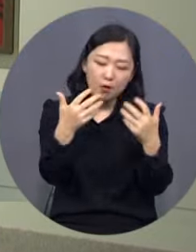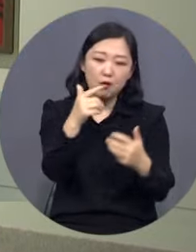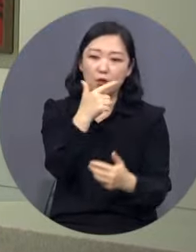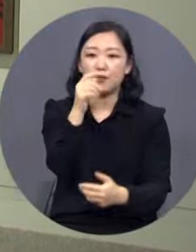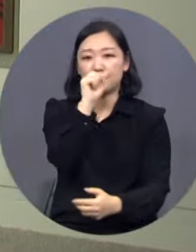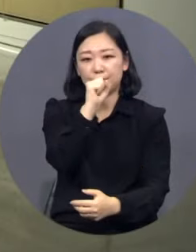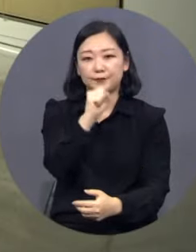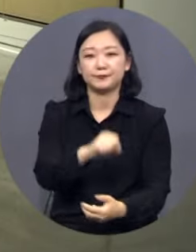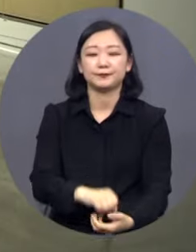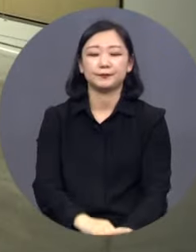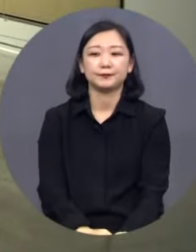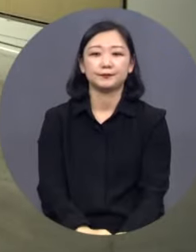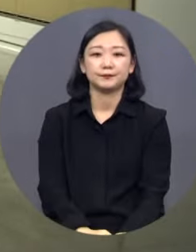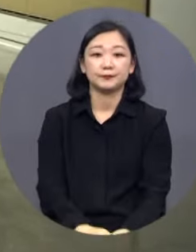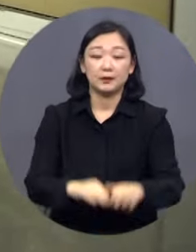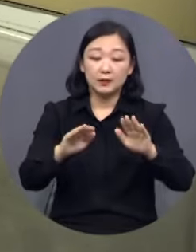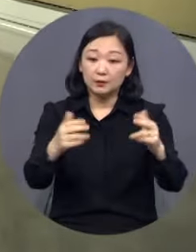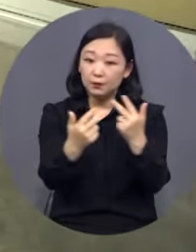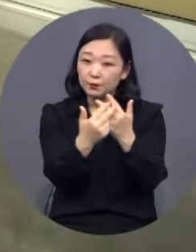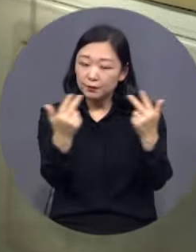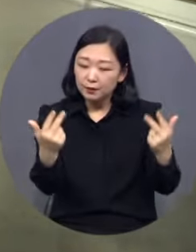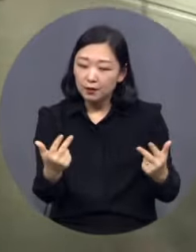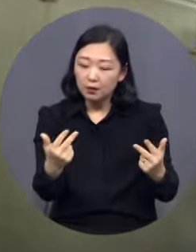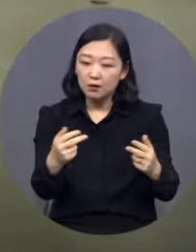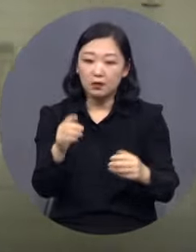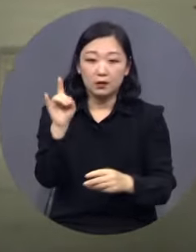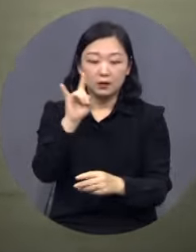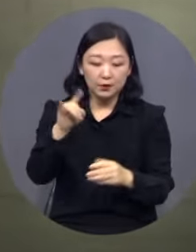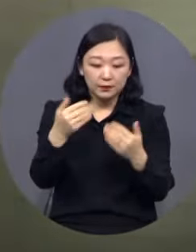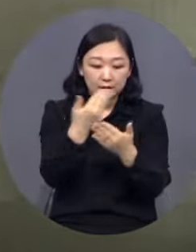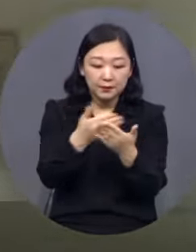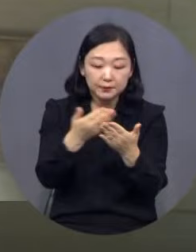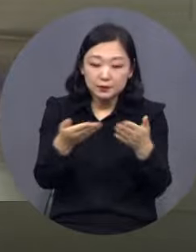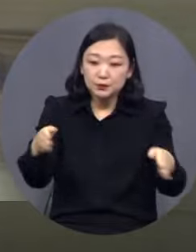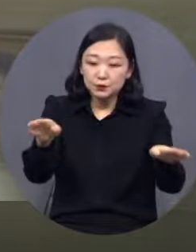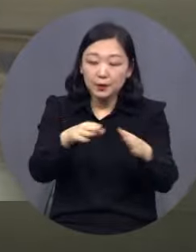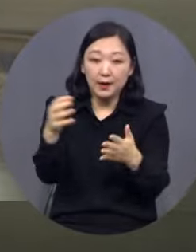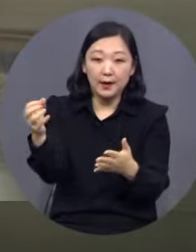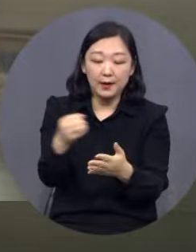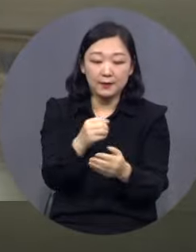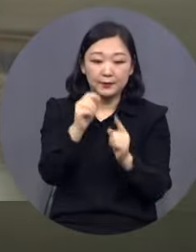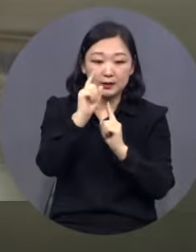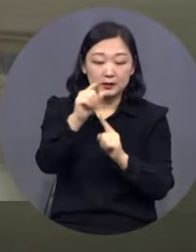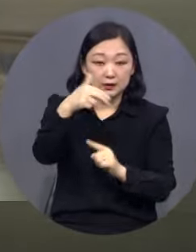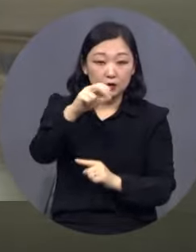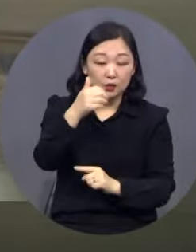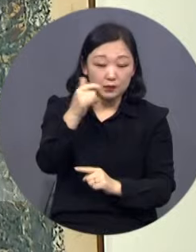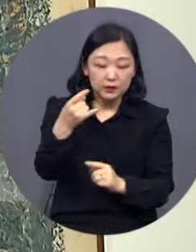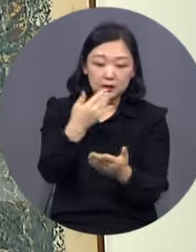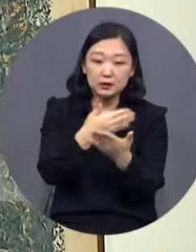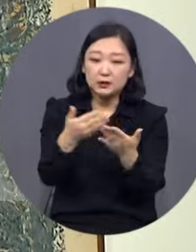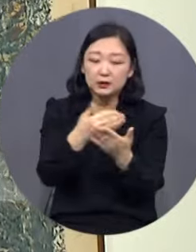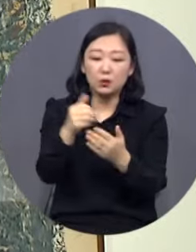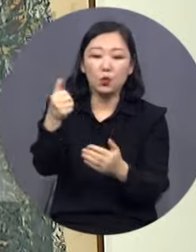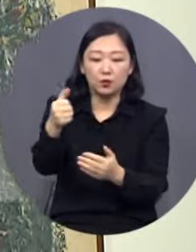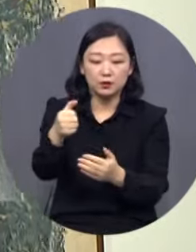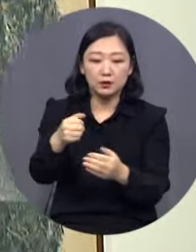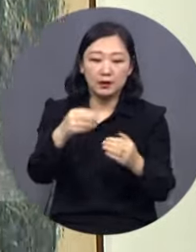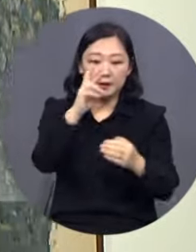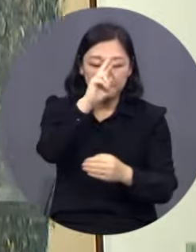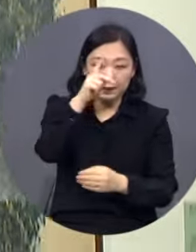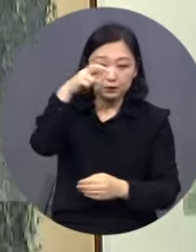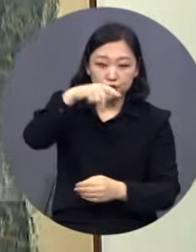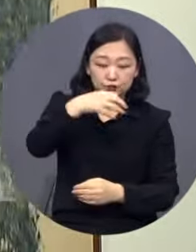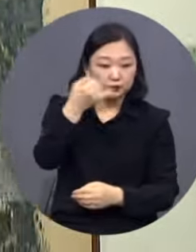좋아서 이번 전시는 국립현대미술관이 소장하고 있는 이건희 컬렉션 50점을 중심으로 박수근과